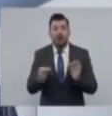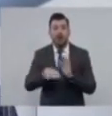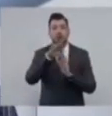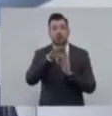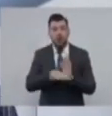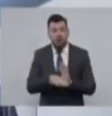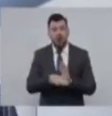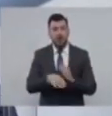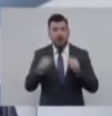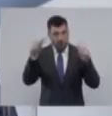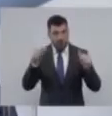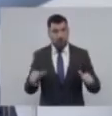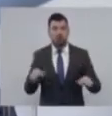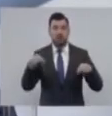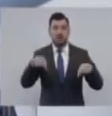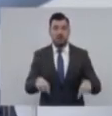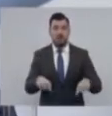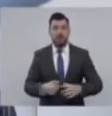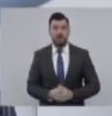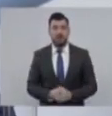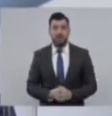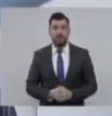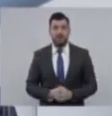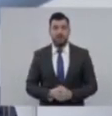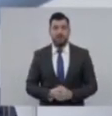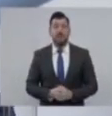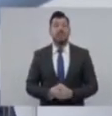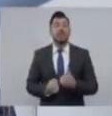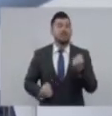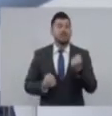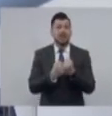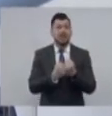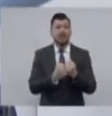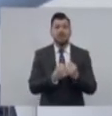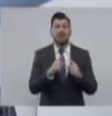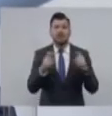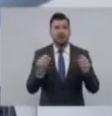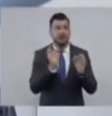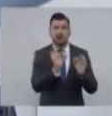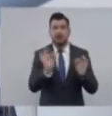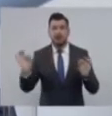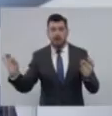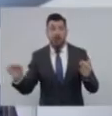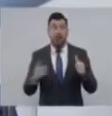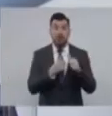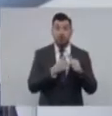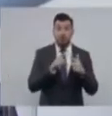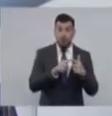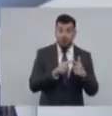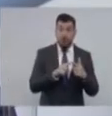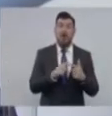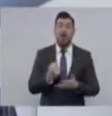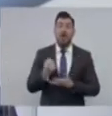που θα ανακοινώσουμε σήμερα στήριξη η οποία επικεντρώνεται σε τρεις κυρίως άξονες πρώτον στην πολύ σημαντική αύξηση της